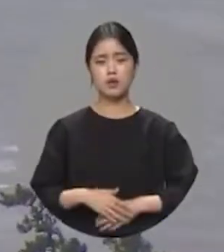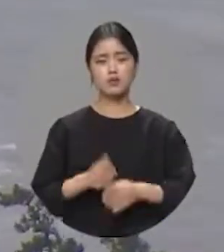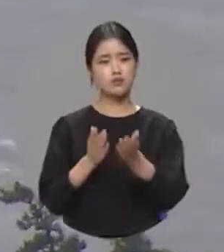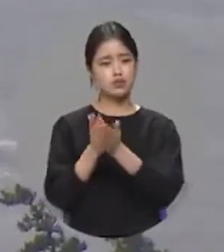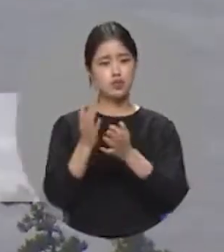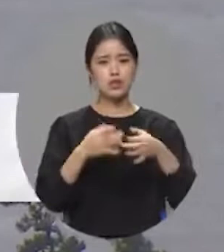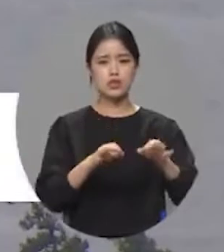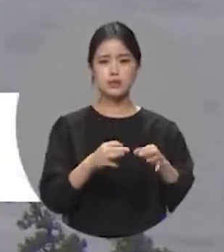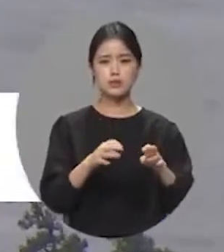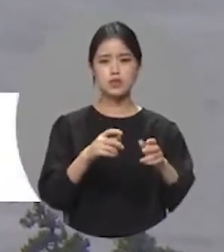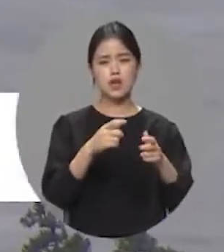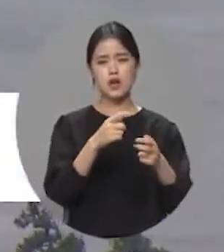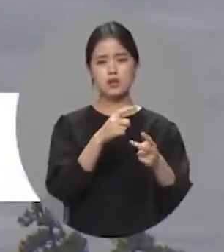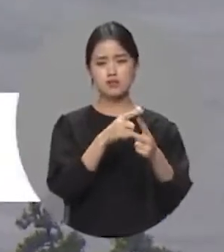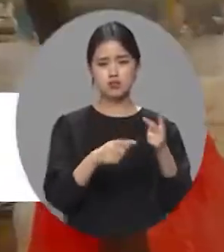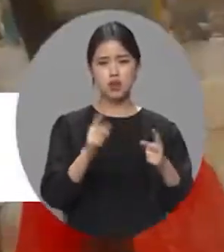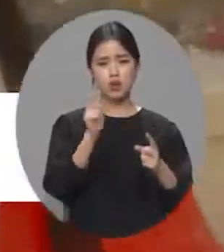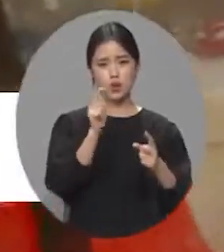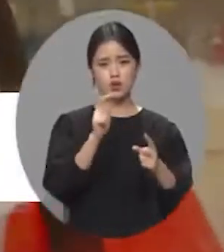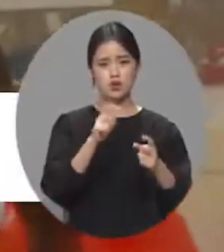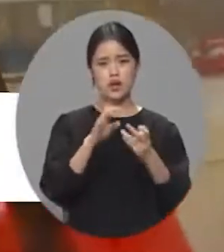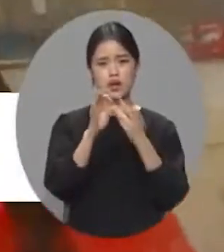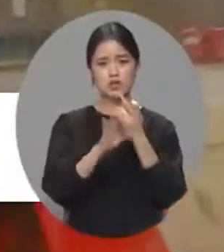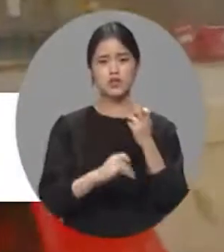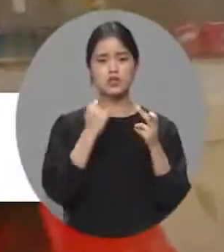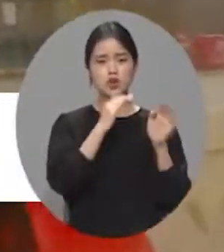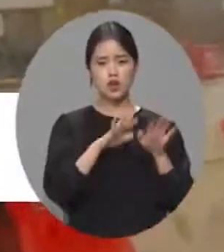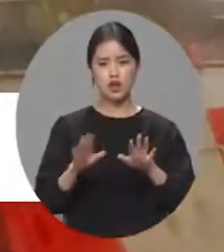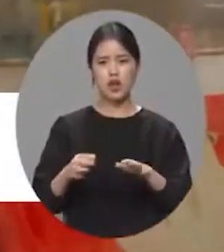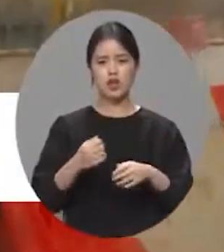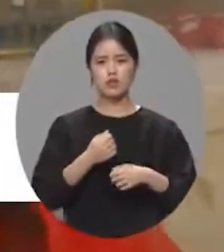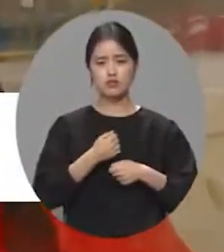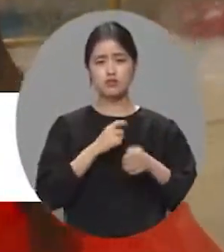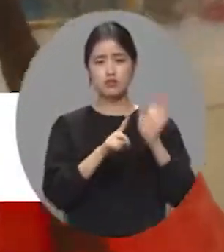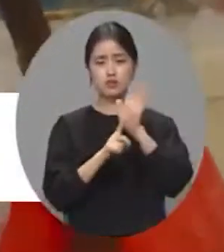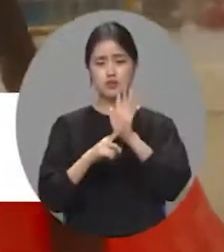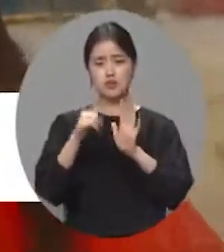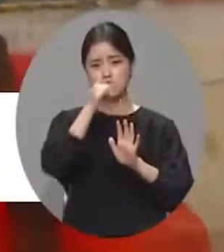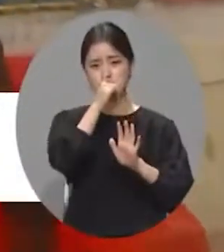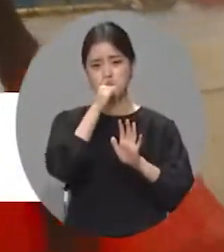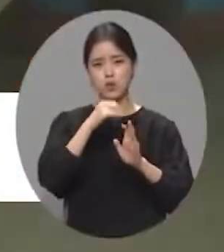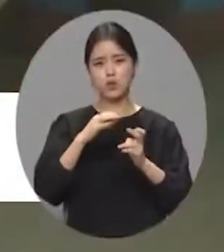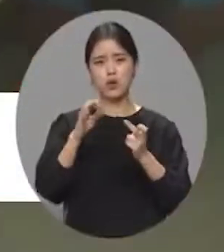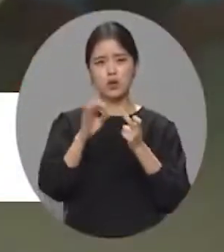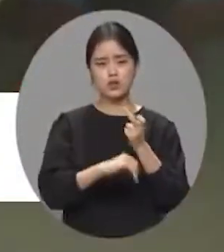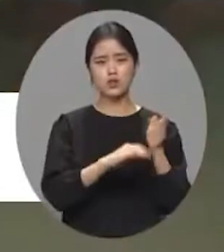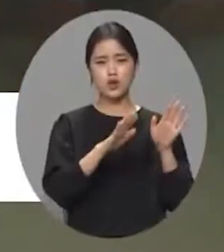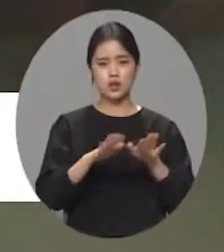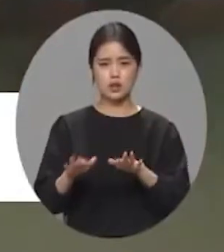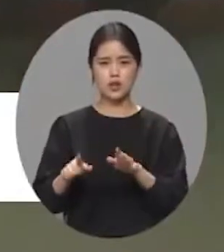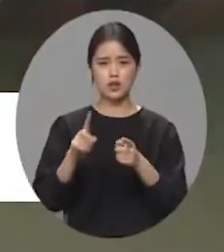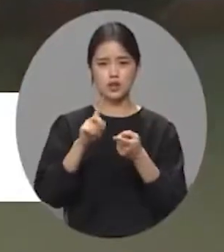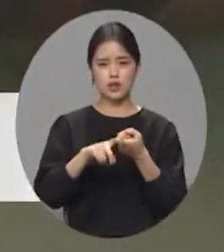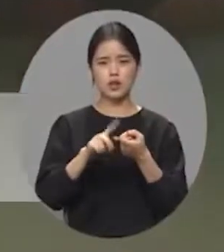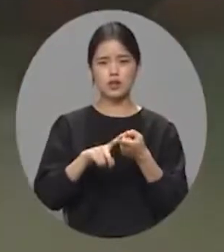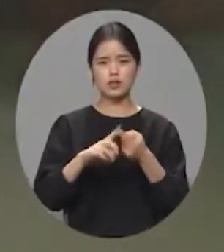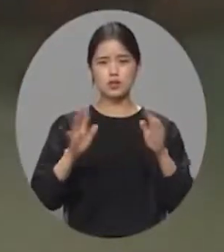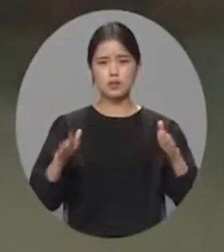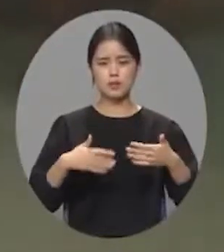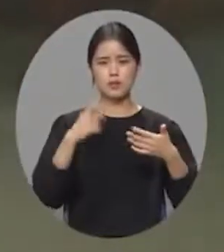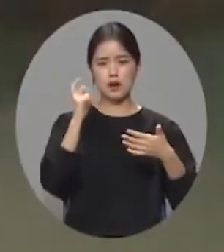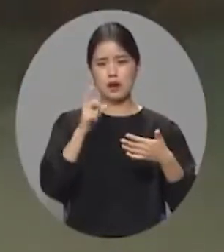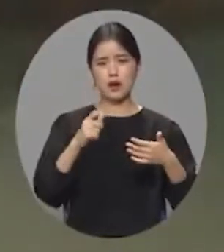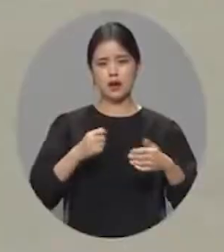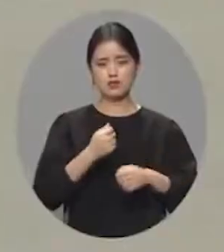군산과 김제, 부안, 고창 등 서해안 시군에 강풍주의보가 내려졌고 서해남부 앞바다에 풍랑주의보가